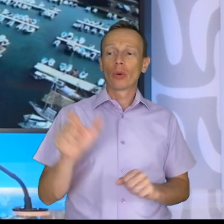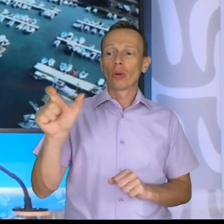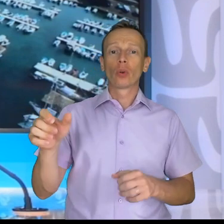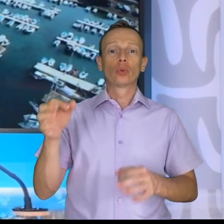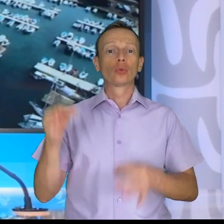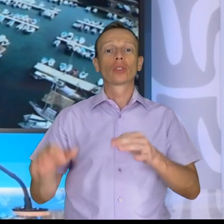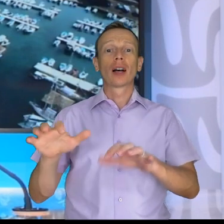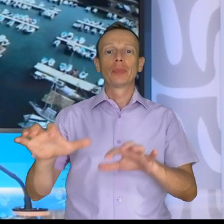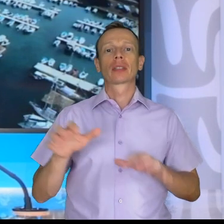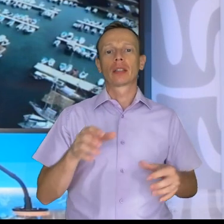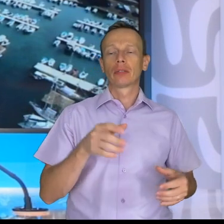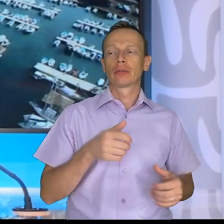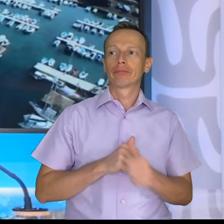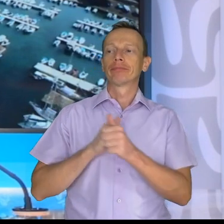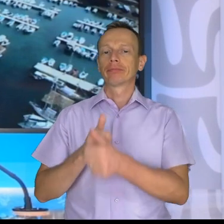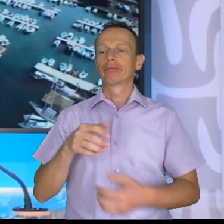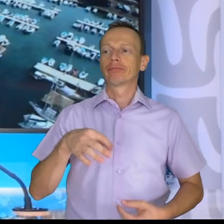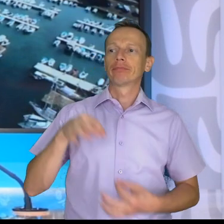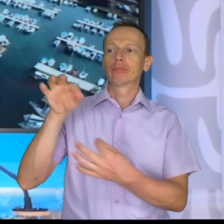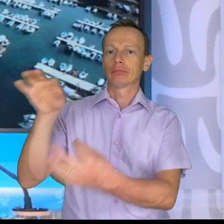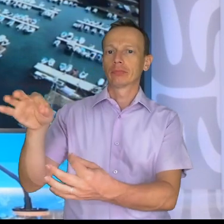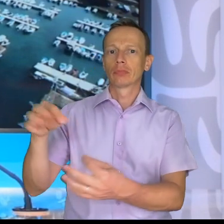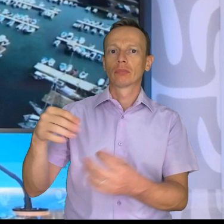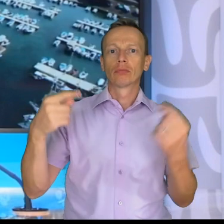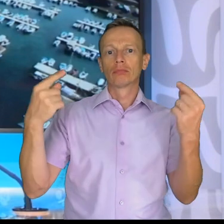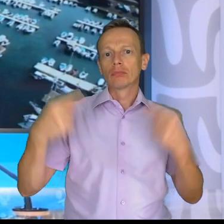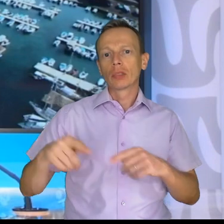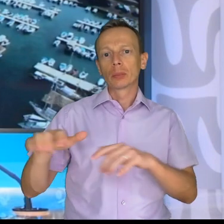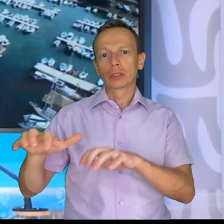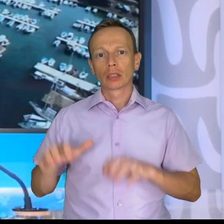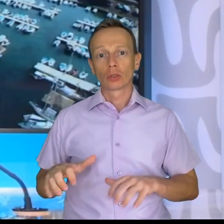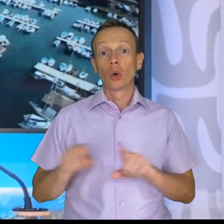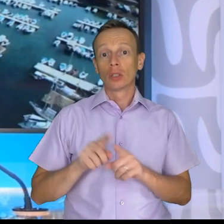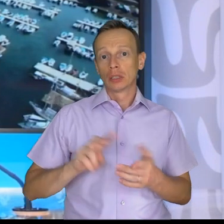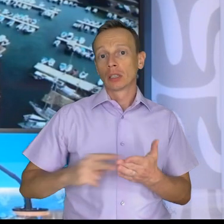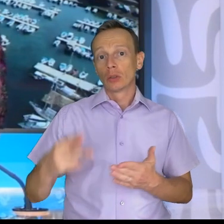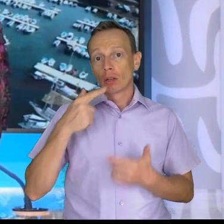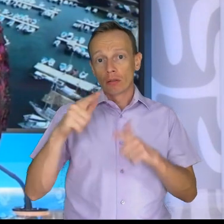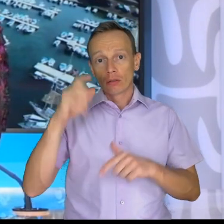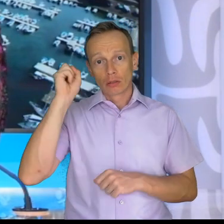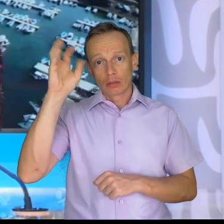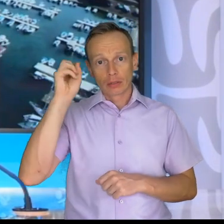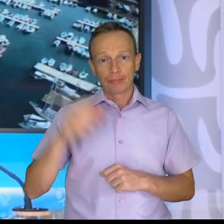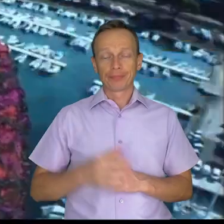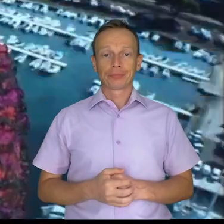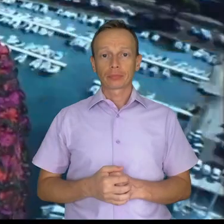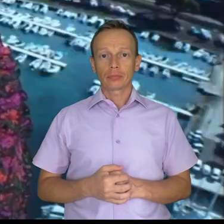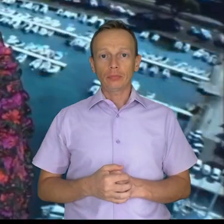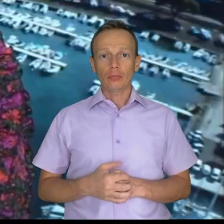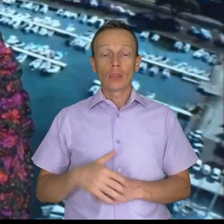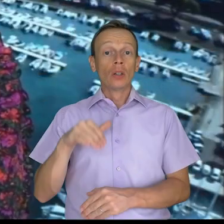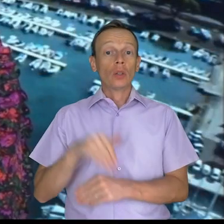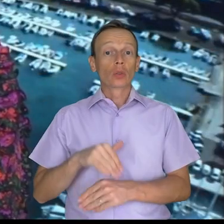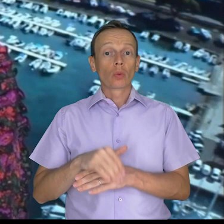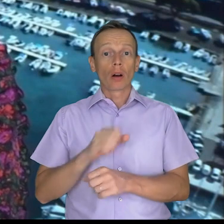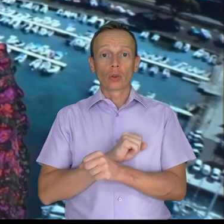de soumettre au juge administratif le litige qu'il oppose à l'administration. Il sera traduit également en tahitien. Ce soir,